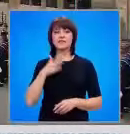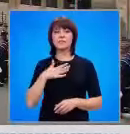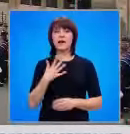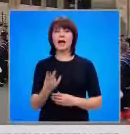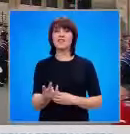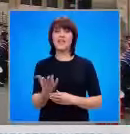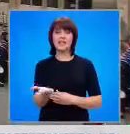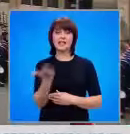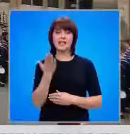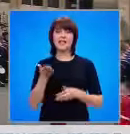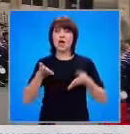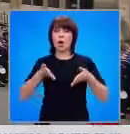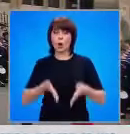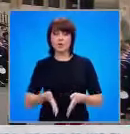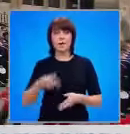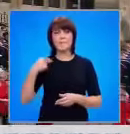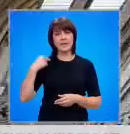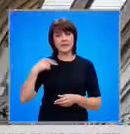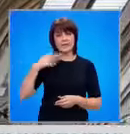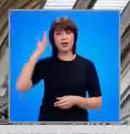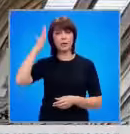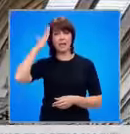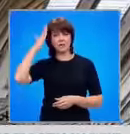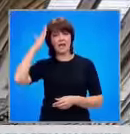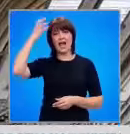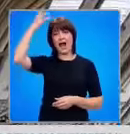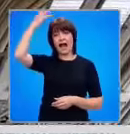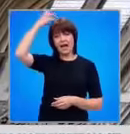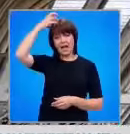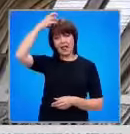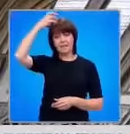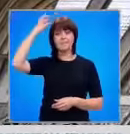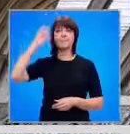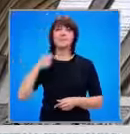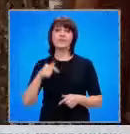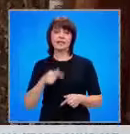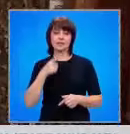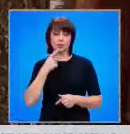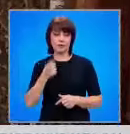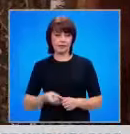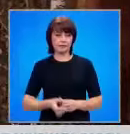2000 гости, от президенти, премиери и крале, до медици и наградени от Елизабет II тази година.